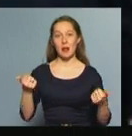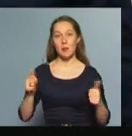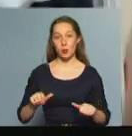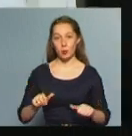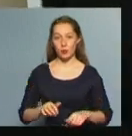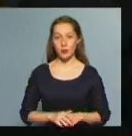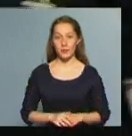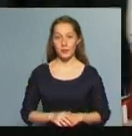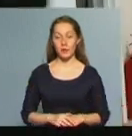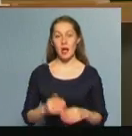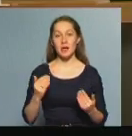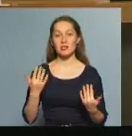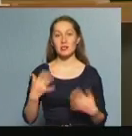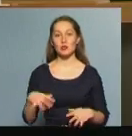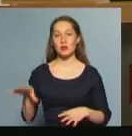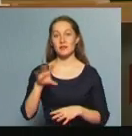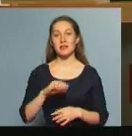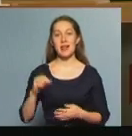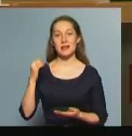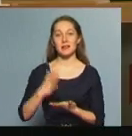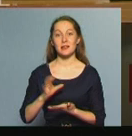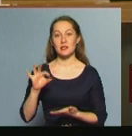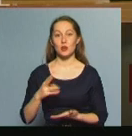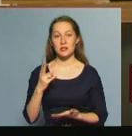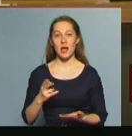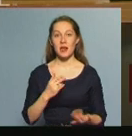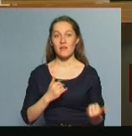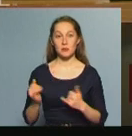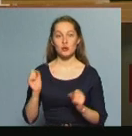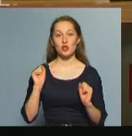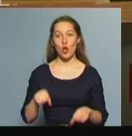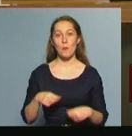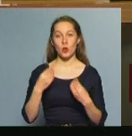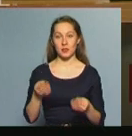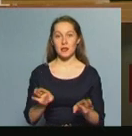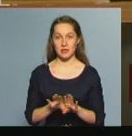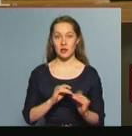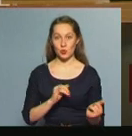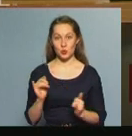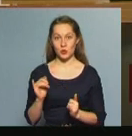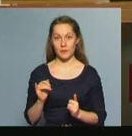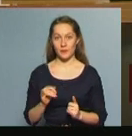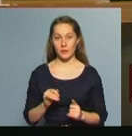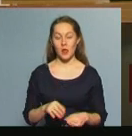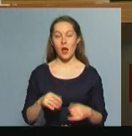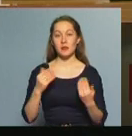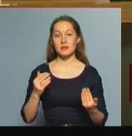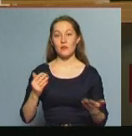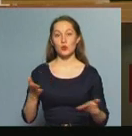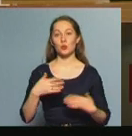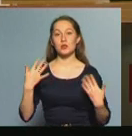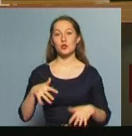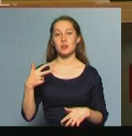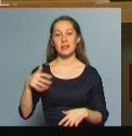реабилитацию. Сейчас уже все центры социального обслуживания населения во всей республике могут оказывать такие услуги. На сегодня у нас уже 30